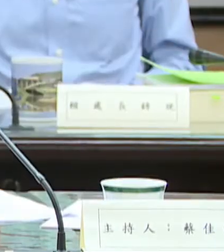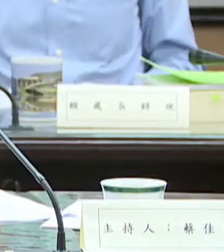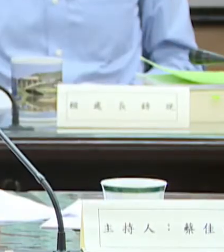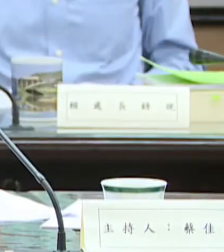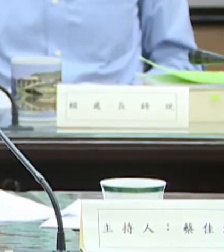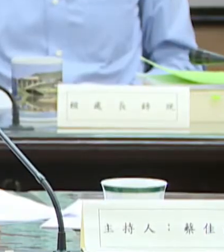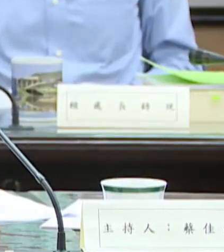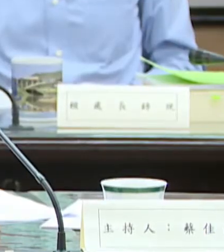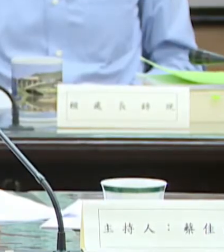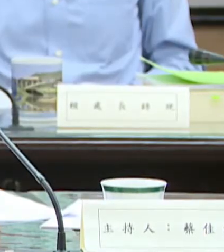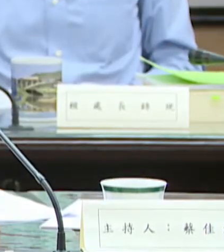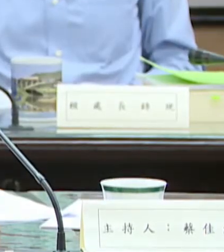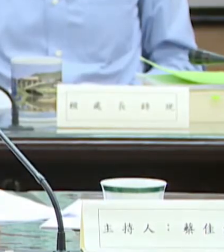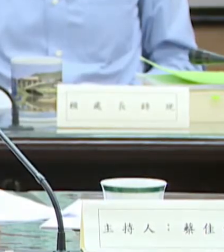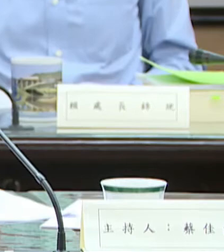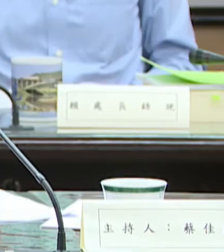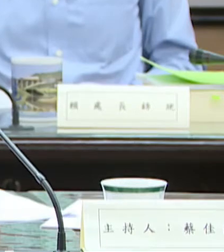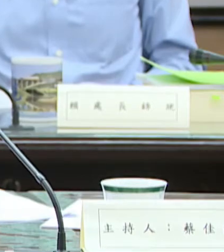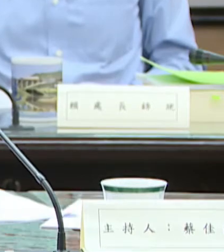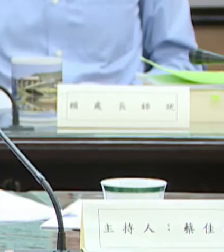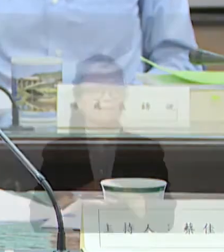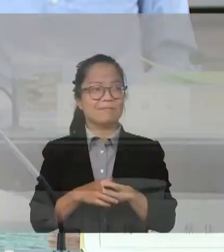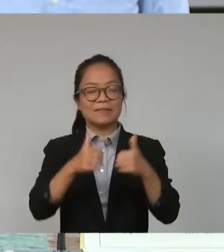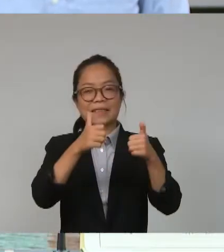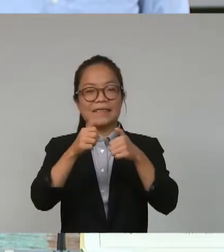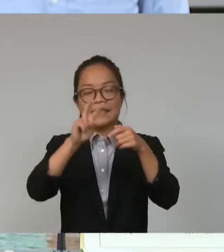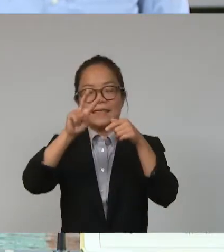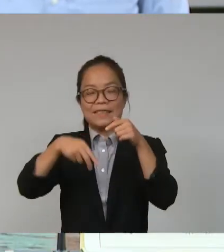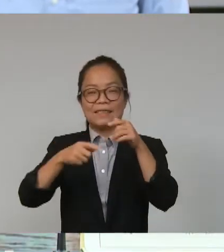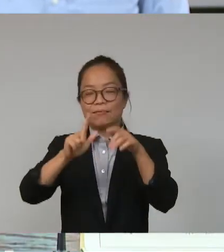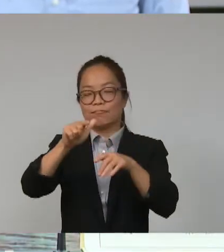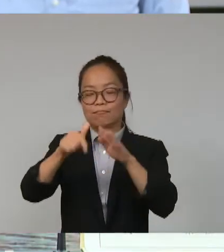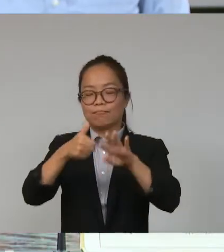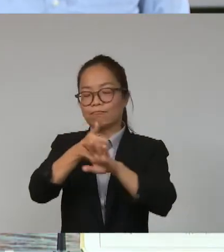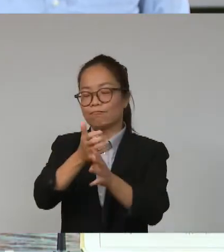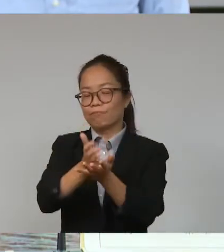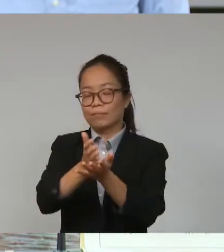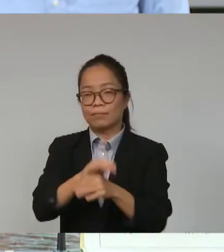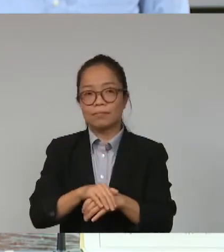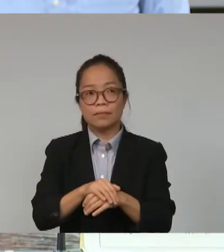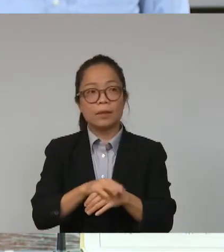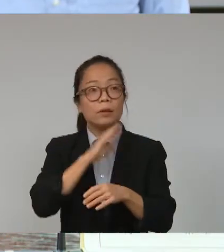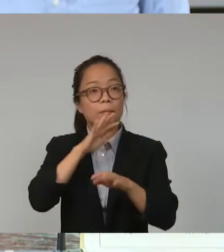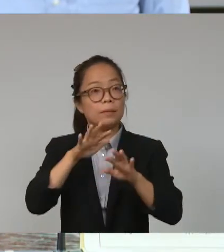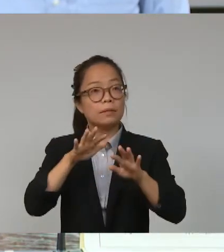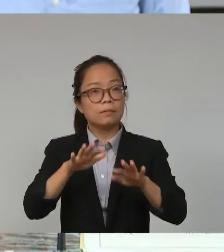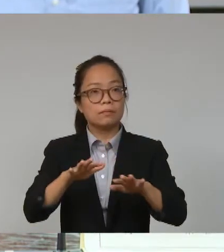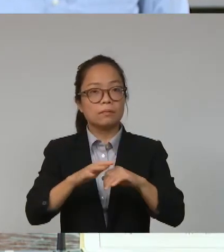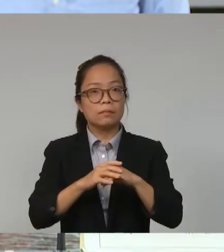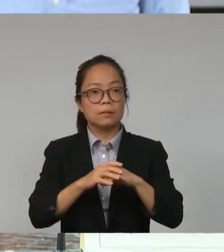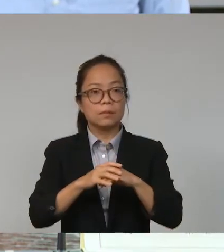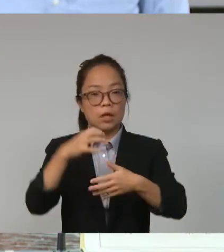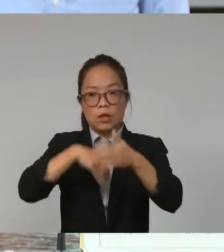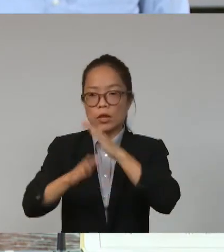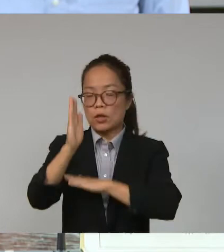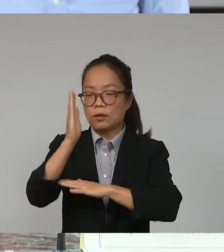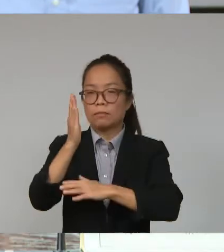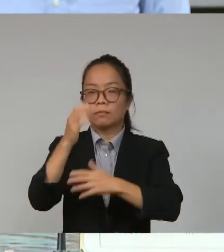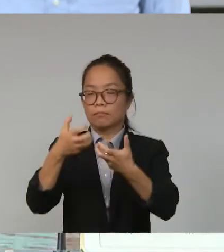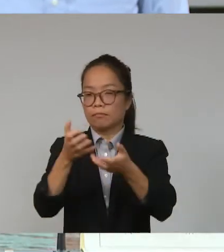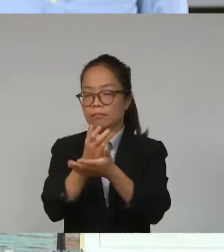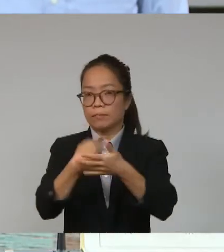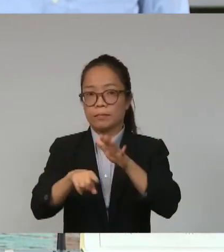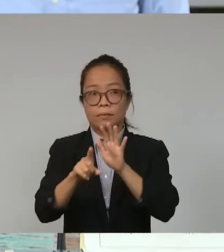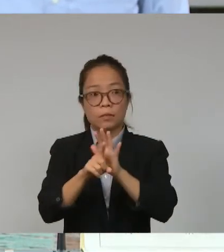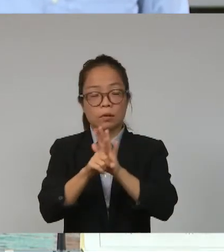好的，谢谢，刘教授的发言哦。那么我们现在有内政部的代表哦，